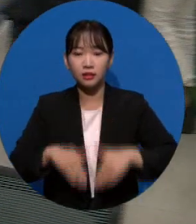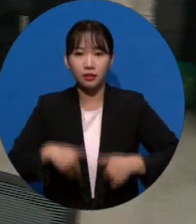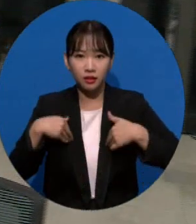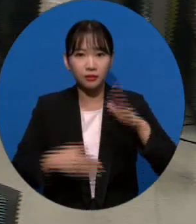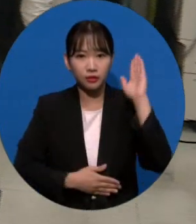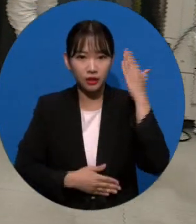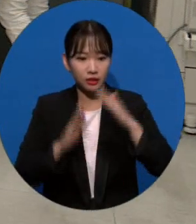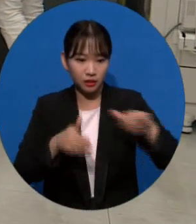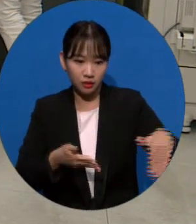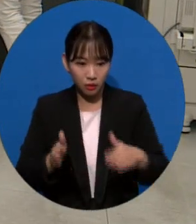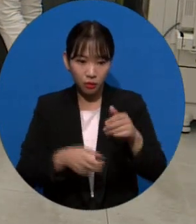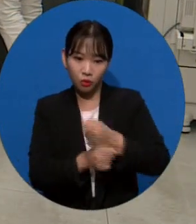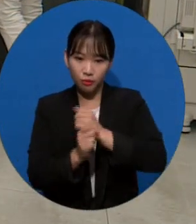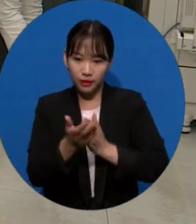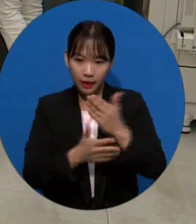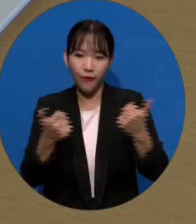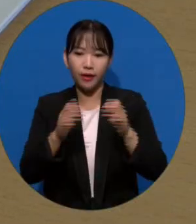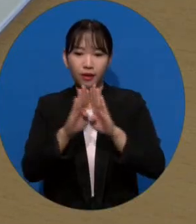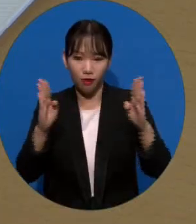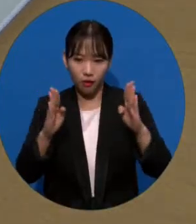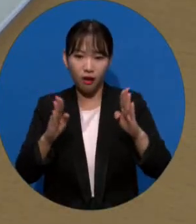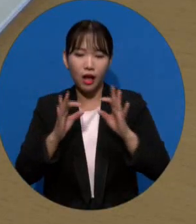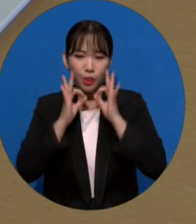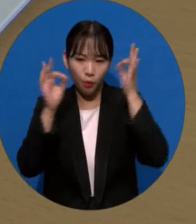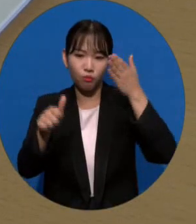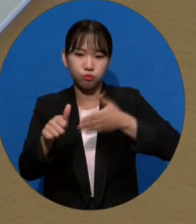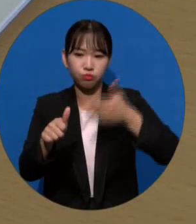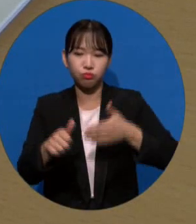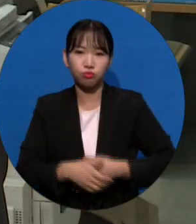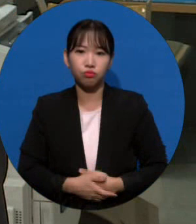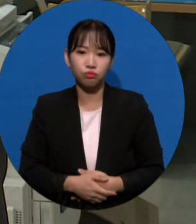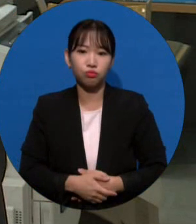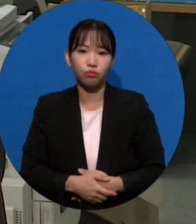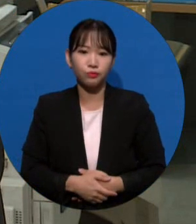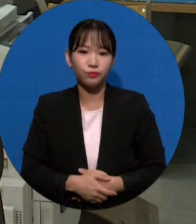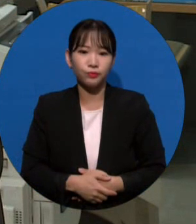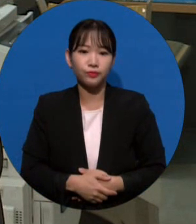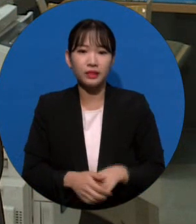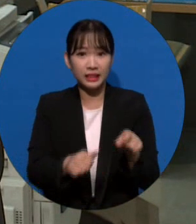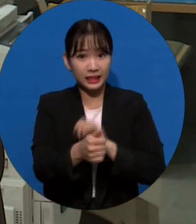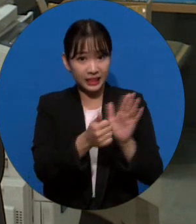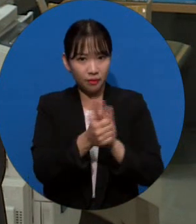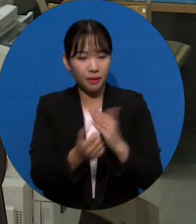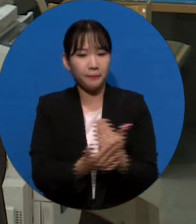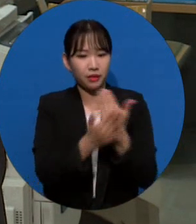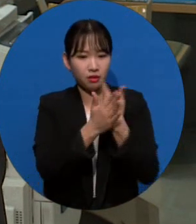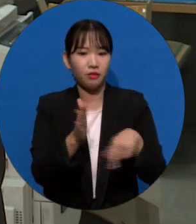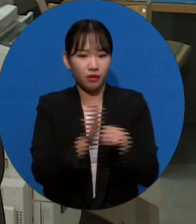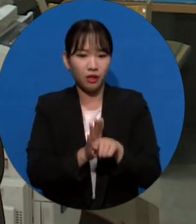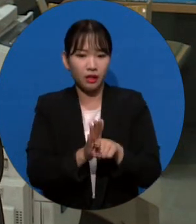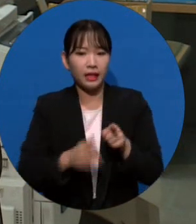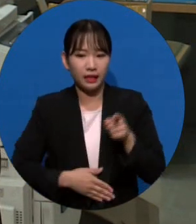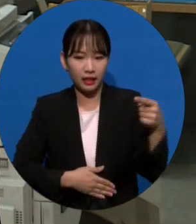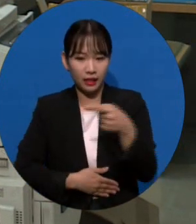최근 돈에 골프 업계와 간담회를 열어 자구노력을 당부했습니다 dk 그 써비스 제일 제사를 위해서